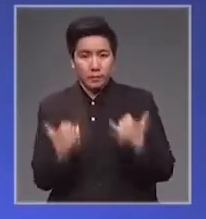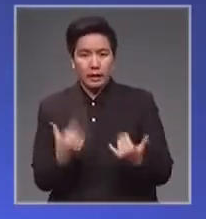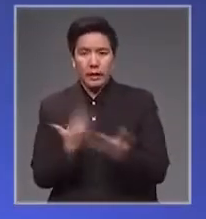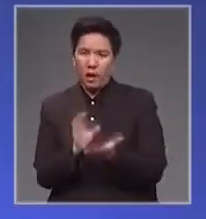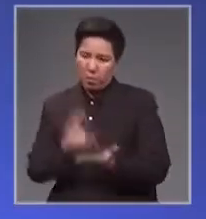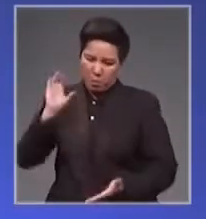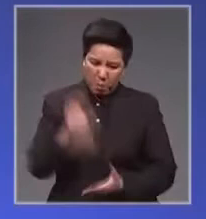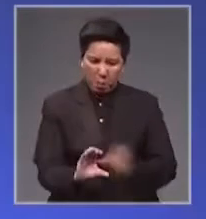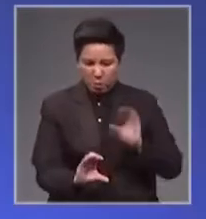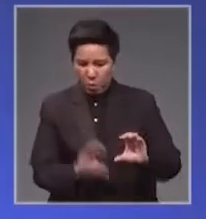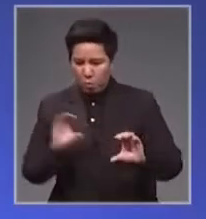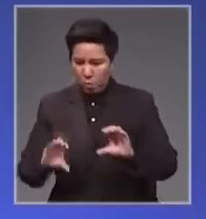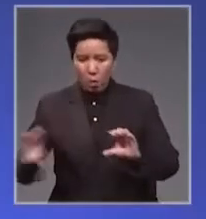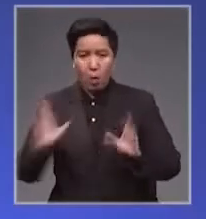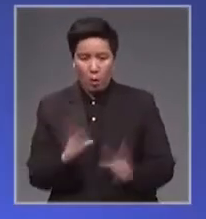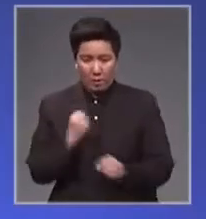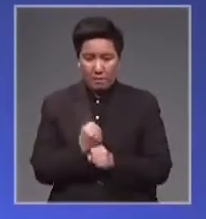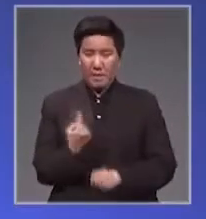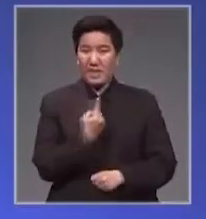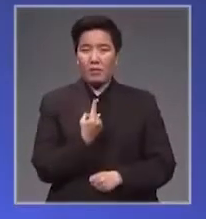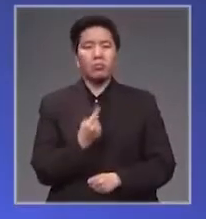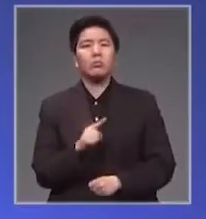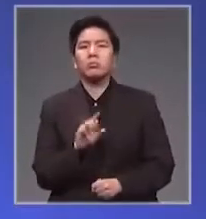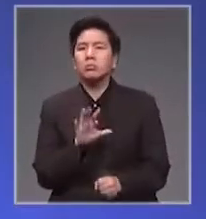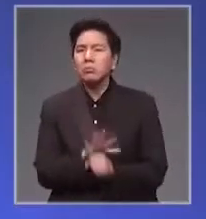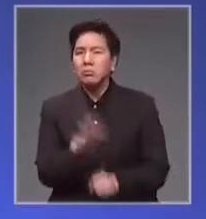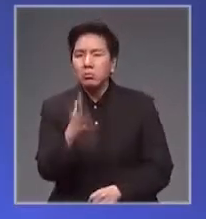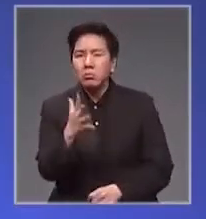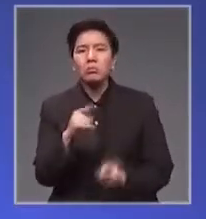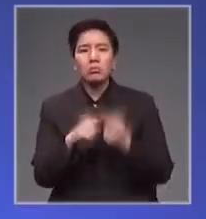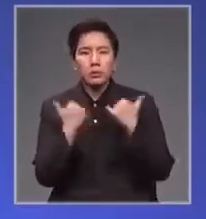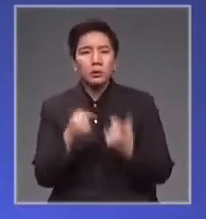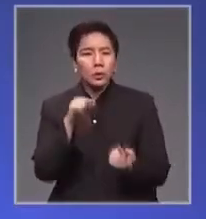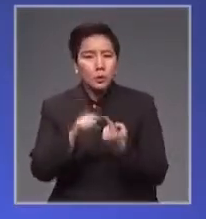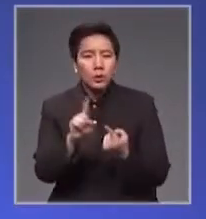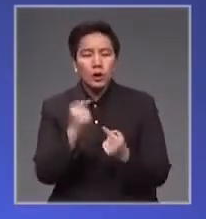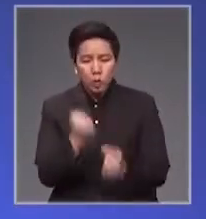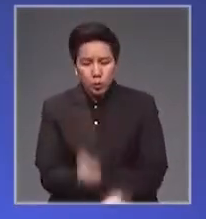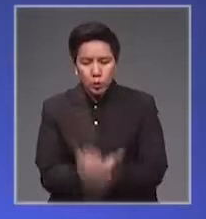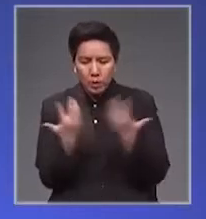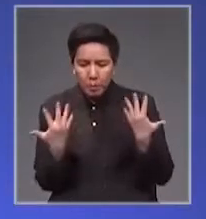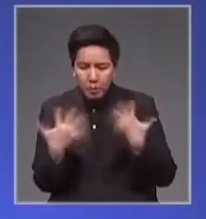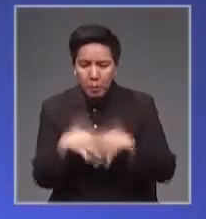นด้วยกันเพราะเจ้าที่จากเพียงหน่วยงานเดียวอาจจะไม่เพียงพอนะครับมันอยู่ที่การบูรณาการในการใช้ทั้งคน